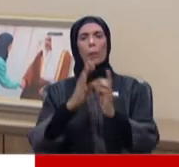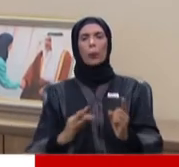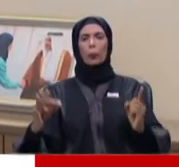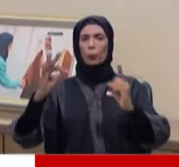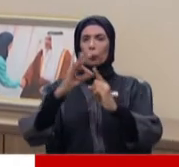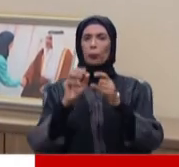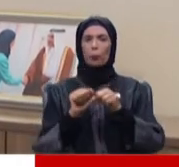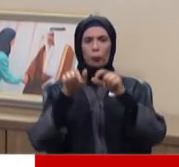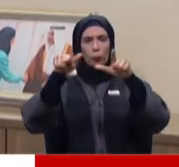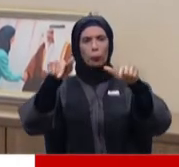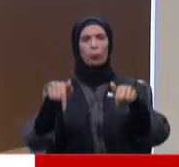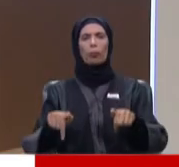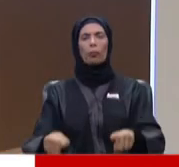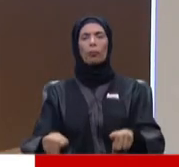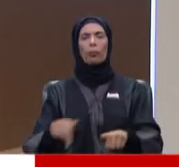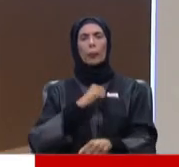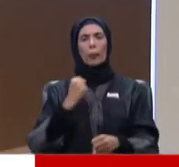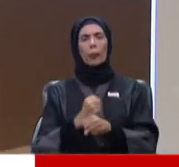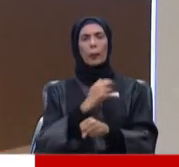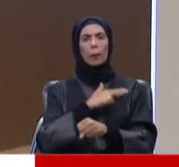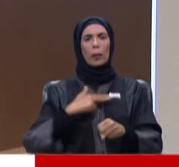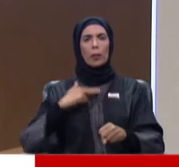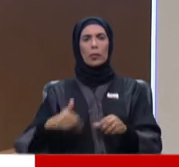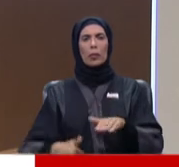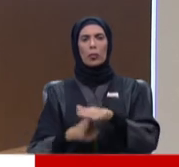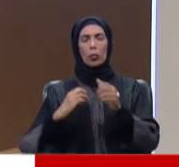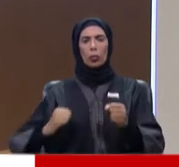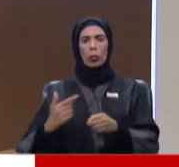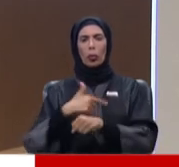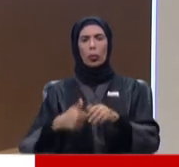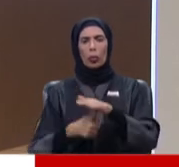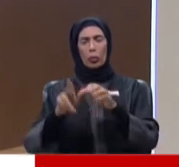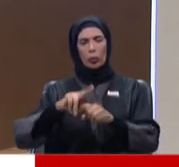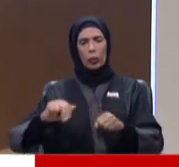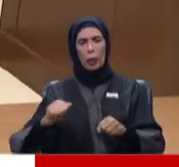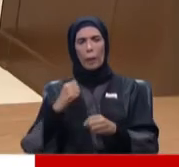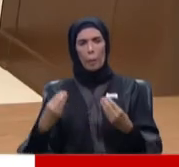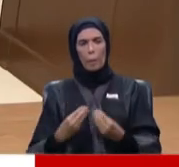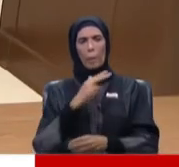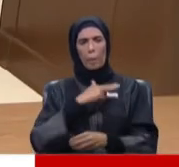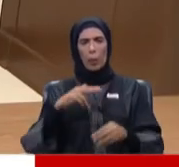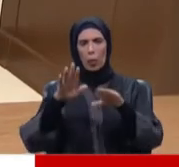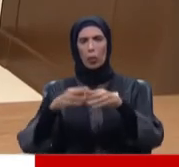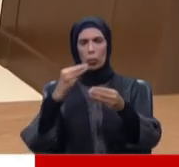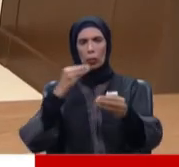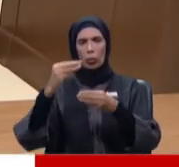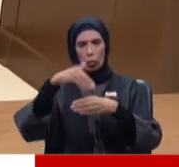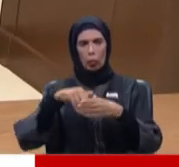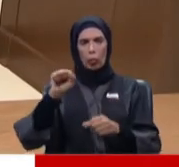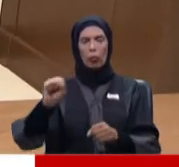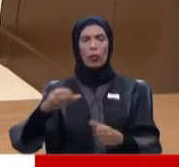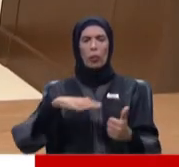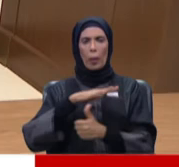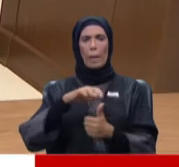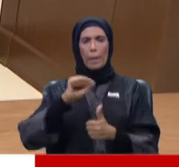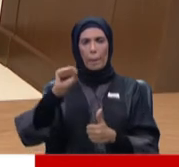التنمية، ومنوهة معاليها بما توليه الحكومة برئاسة سموه من حرص مستمر على التنسيق مع السلطة التشريعية